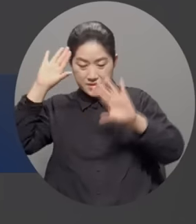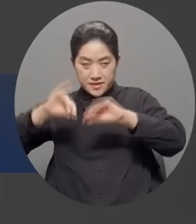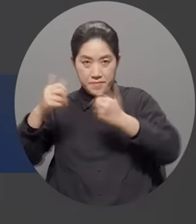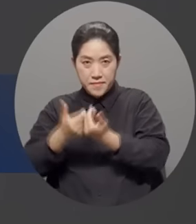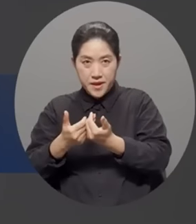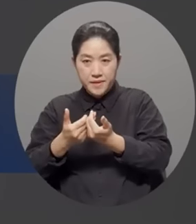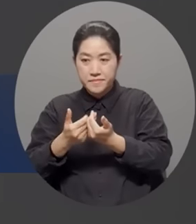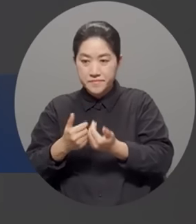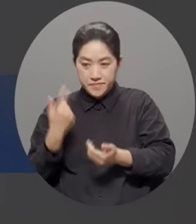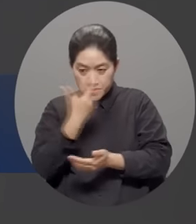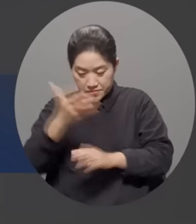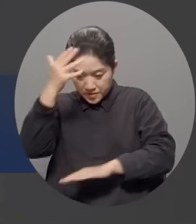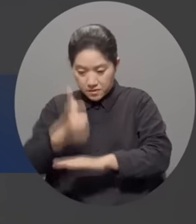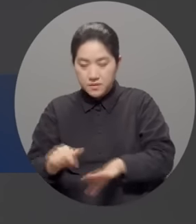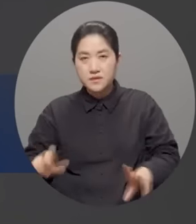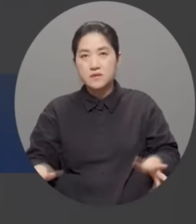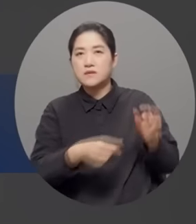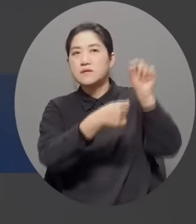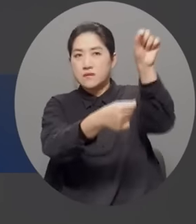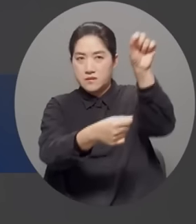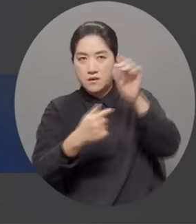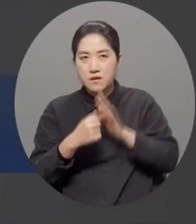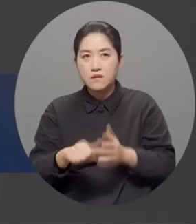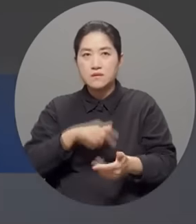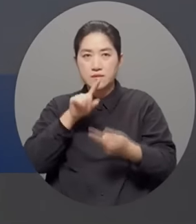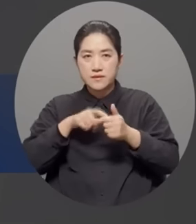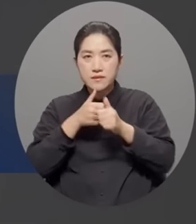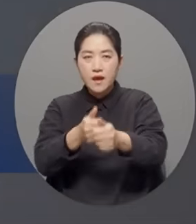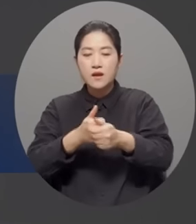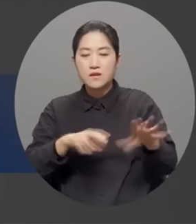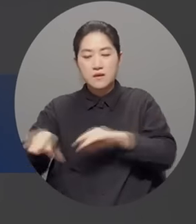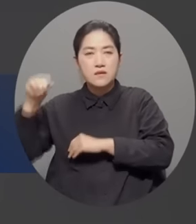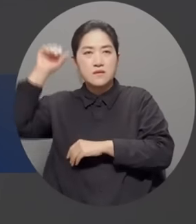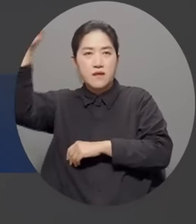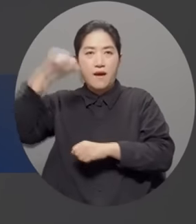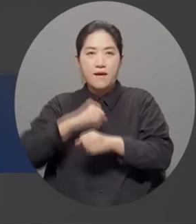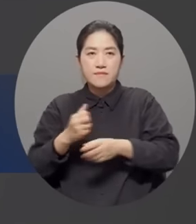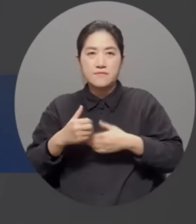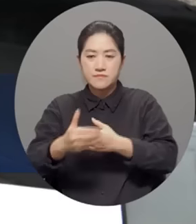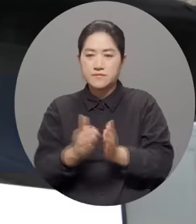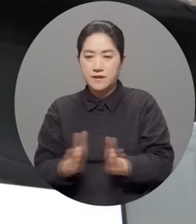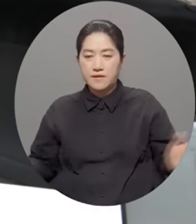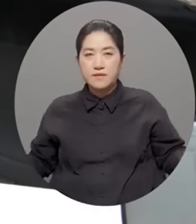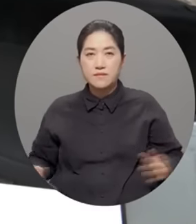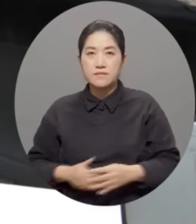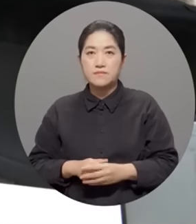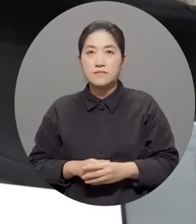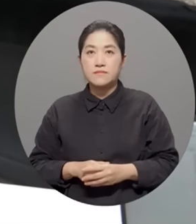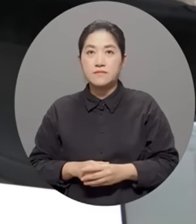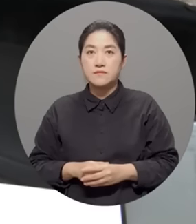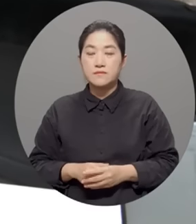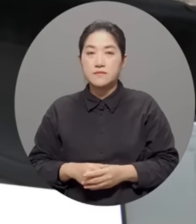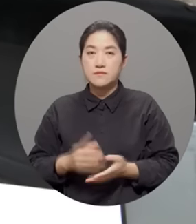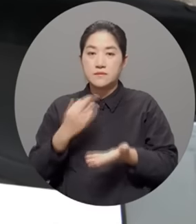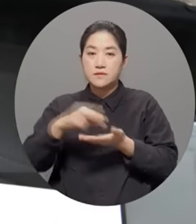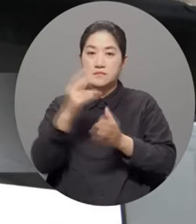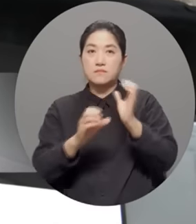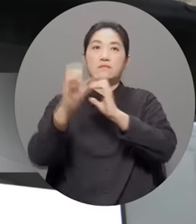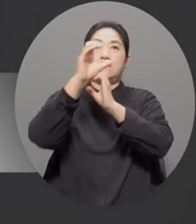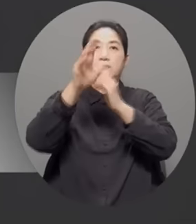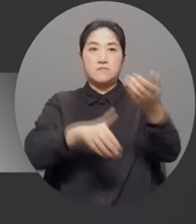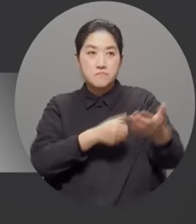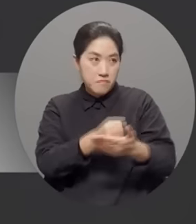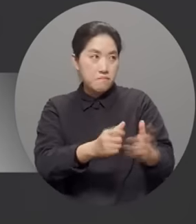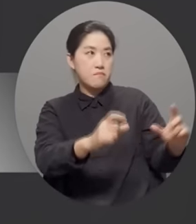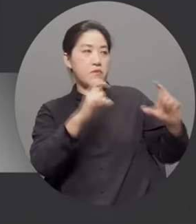결과를 즉각 공개하고 이에 따라서 즉각적인 총파업 절차에 돌입할 것입니다. 2,000명 증원 방침이